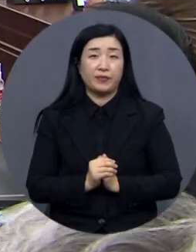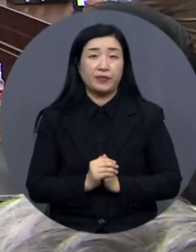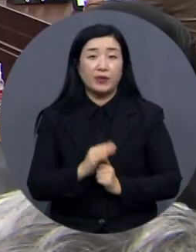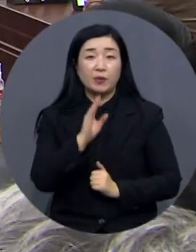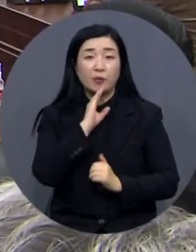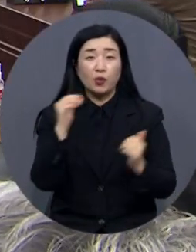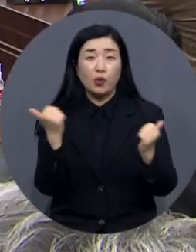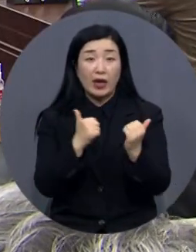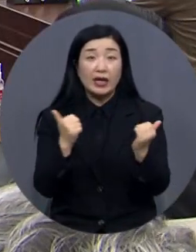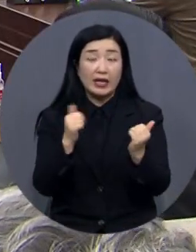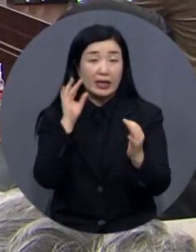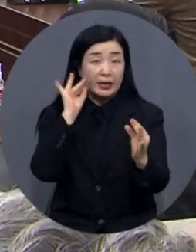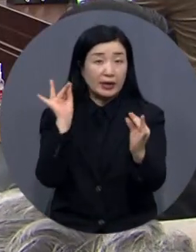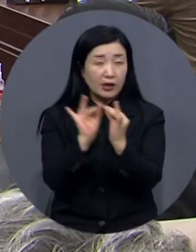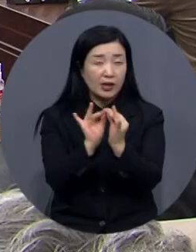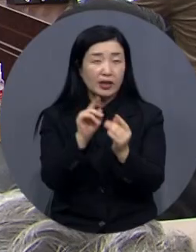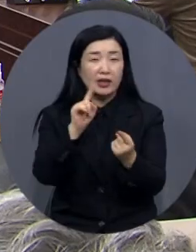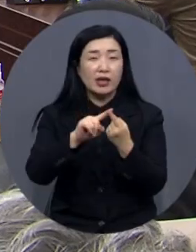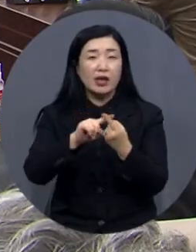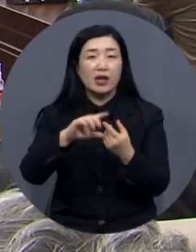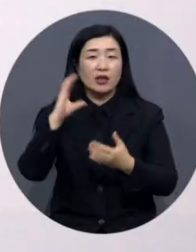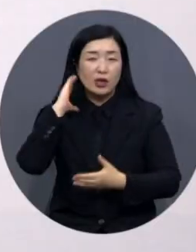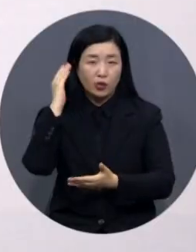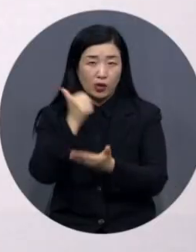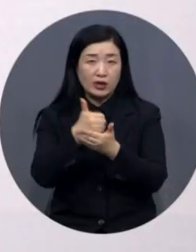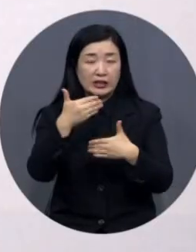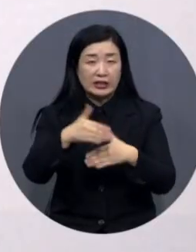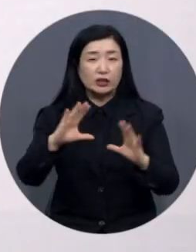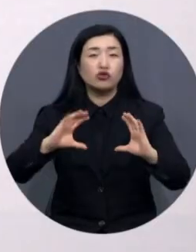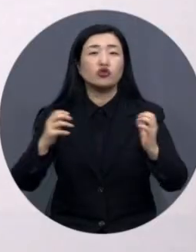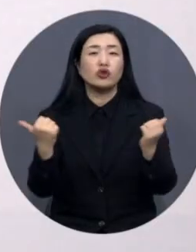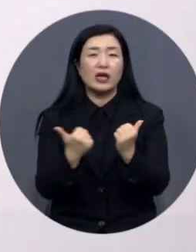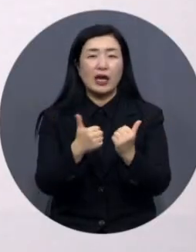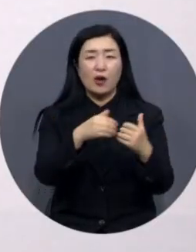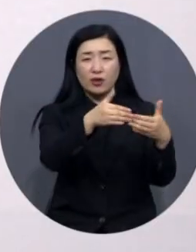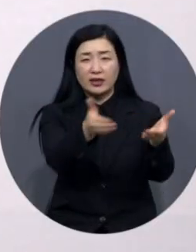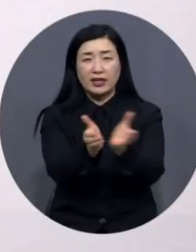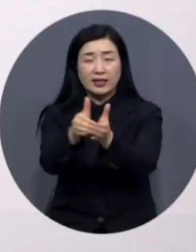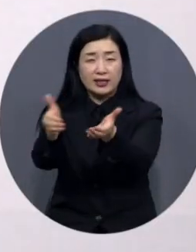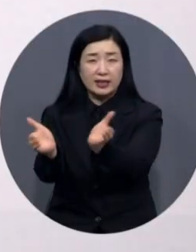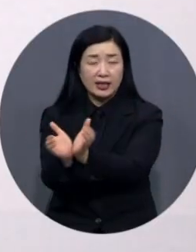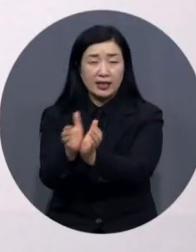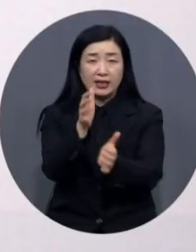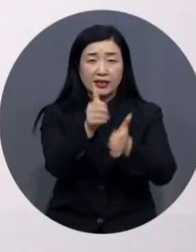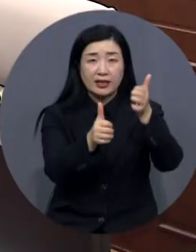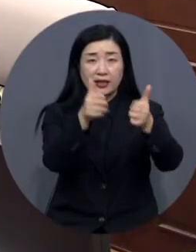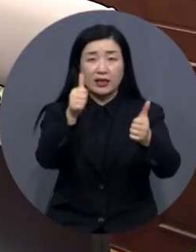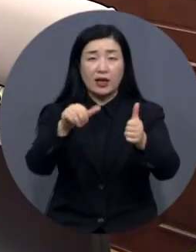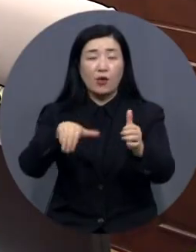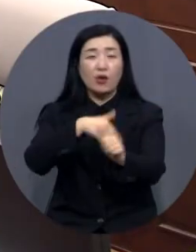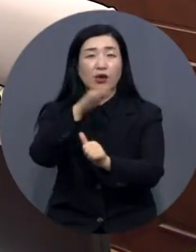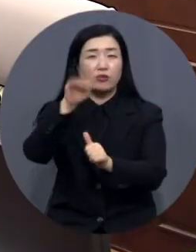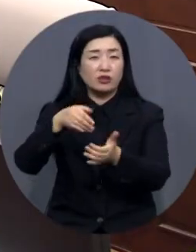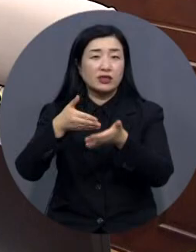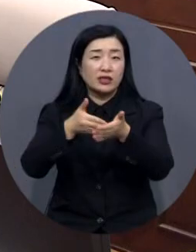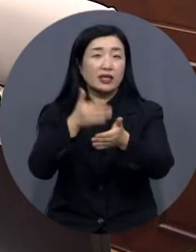본회의를 통과한 이 결의안은 대통령실과 국회를 비롯해 각 정당 원내대표와 환경부 등에